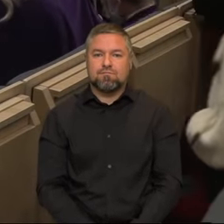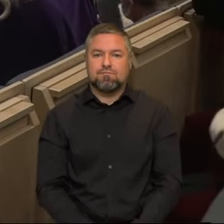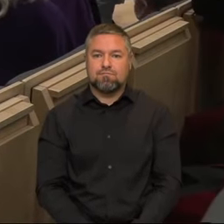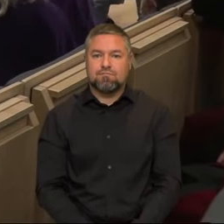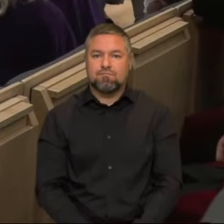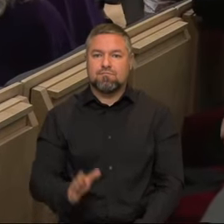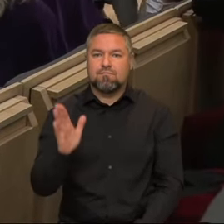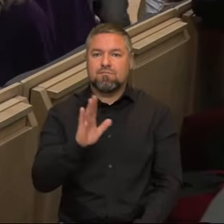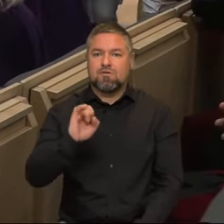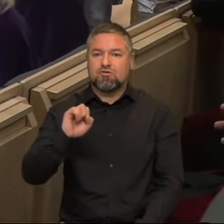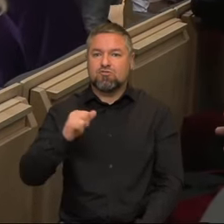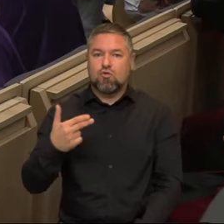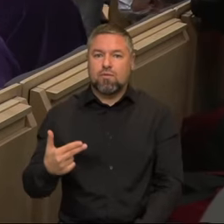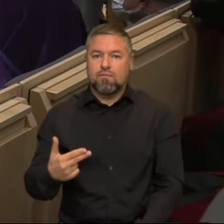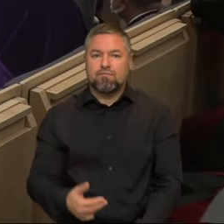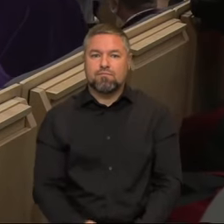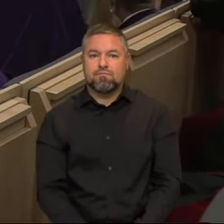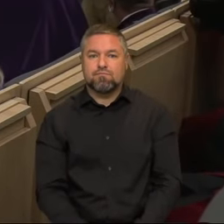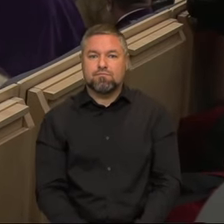Pan Szymon.